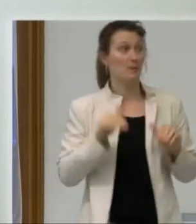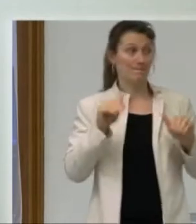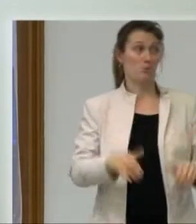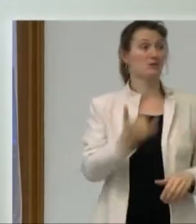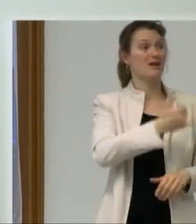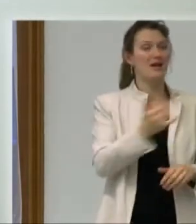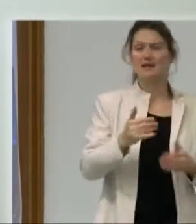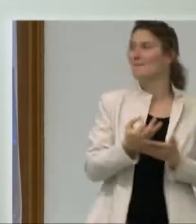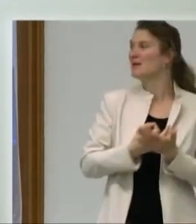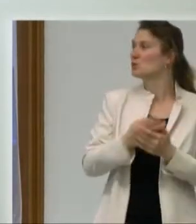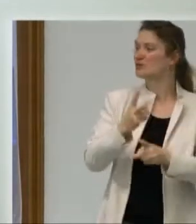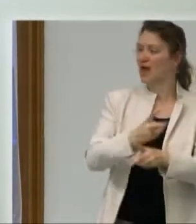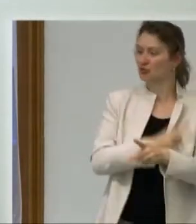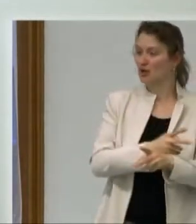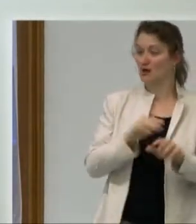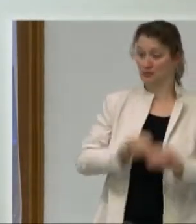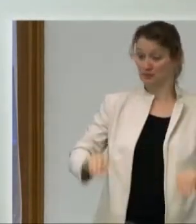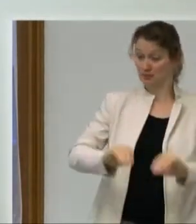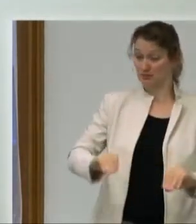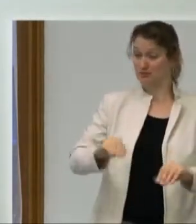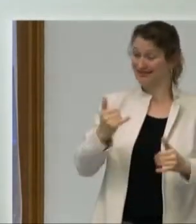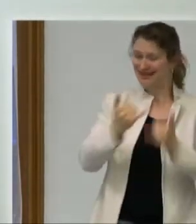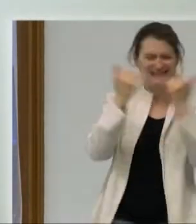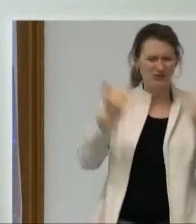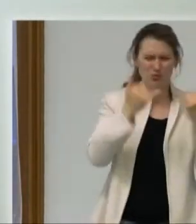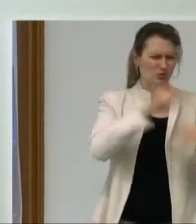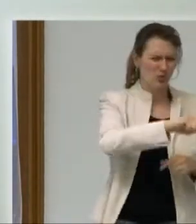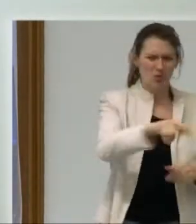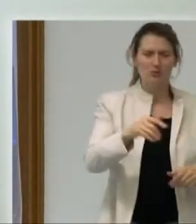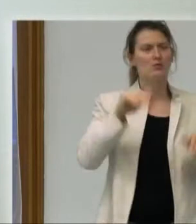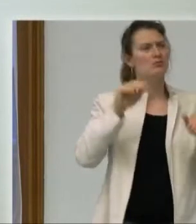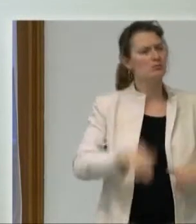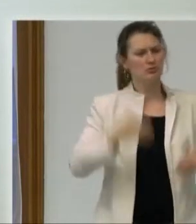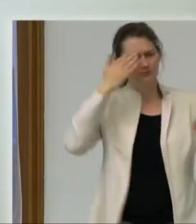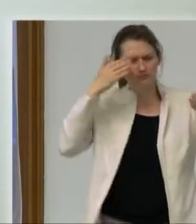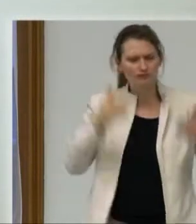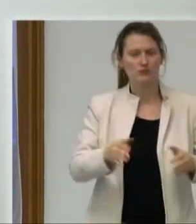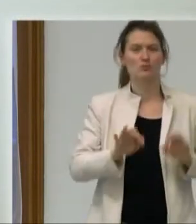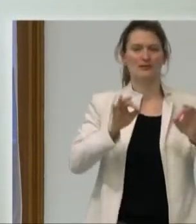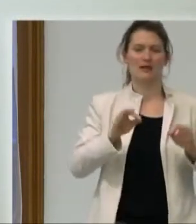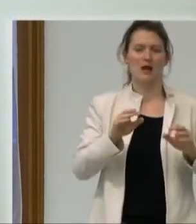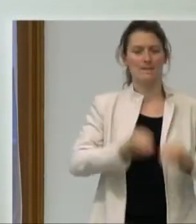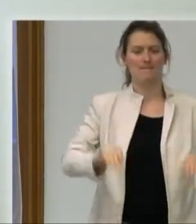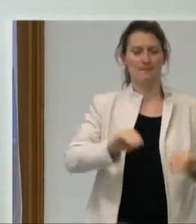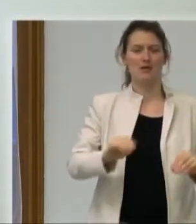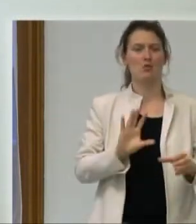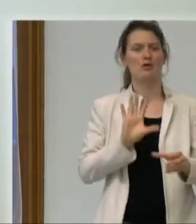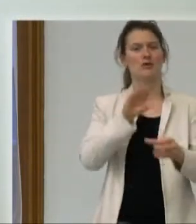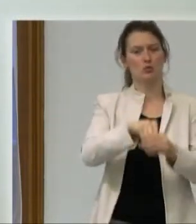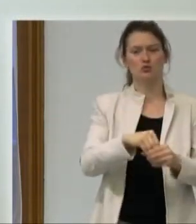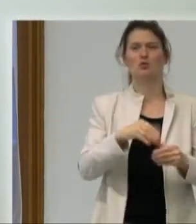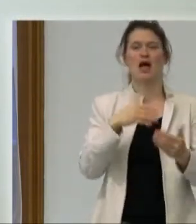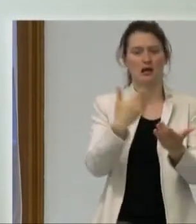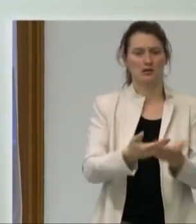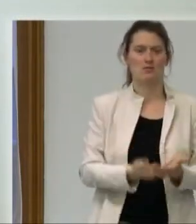jede Bildungsanstalt, jede Lehrerbildungsinstitution eine Spezifizierung in inklusiver Pädagogik in ihren Lehramtsstudien